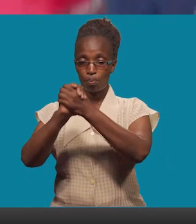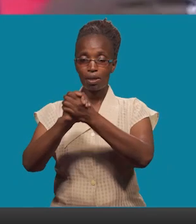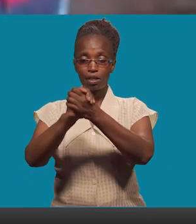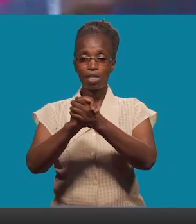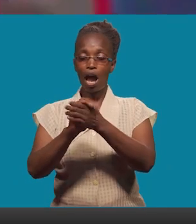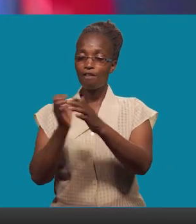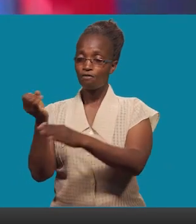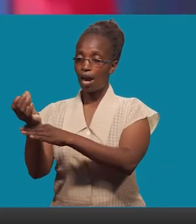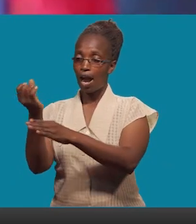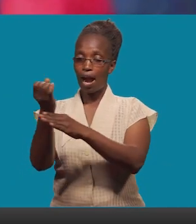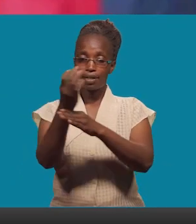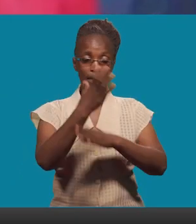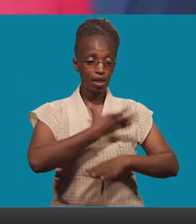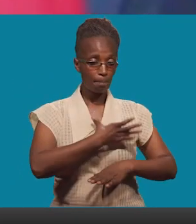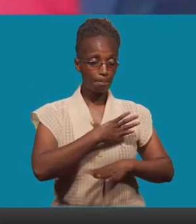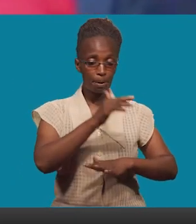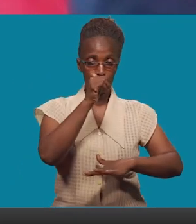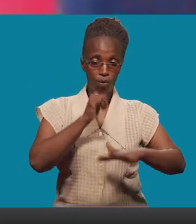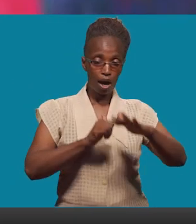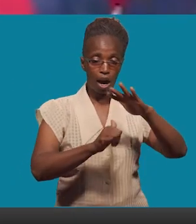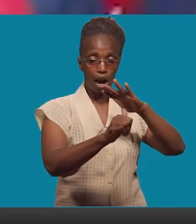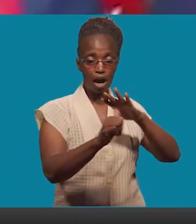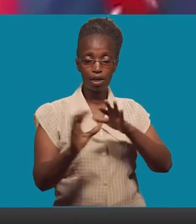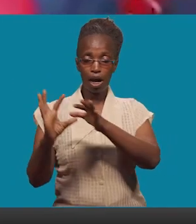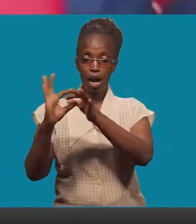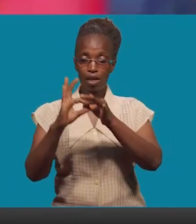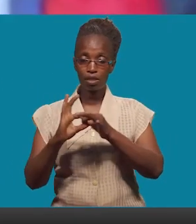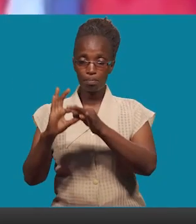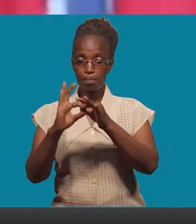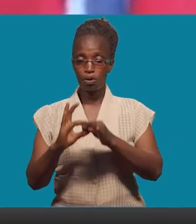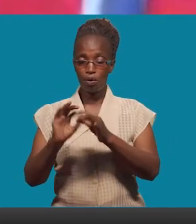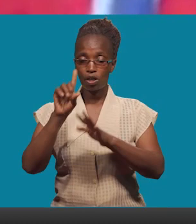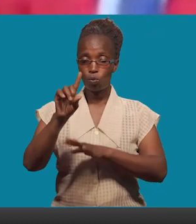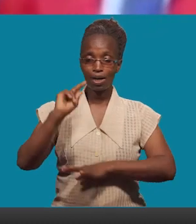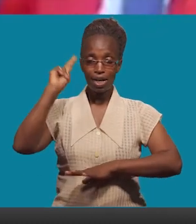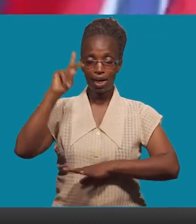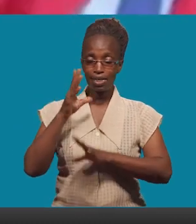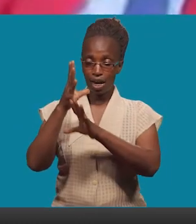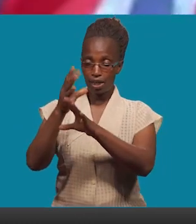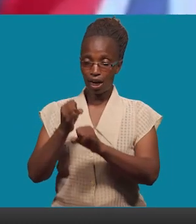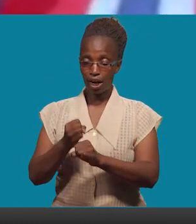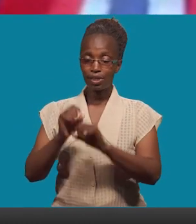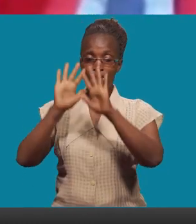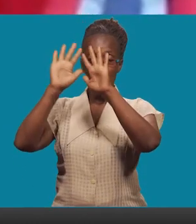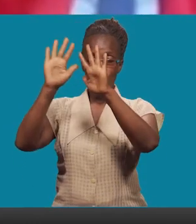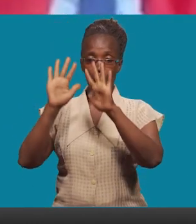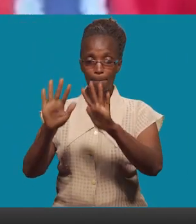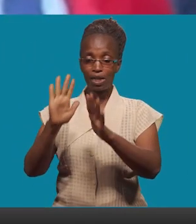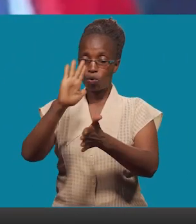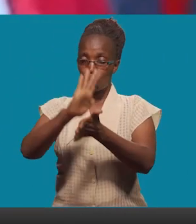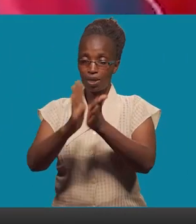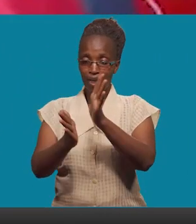Jeremiah Kioni amewashauri wawaniaji walio chini ya muungano wa Azimio la Umoja, One Kenya